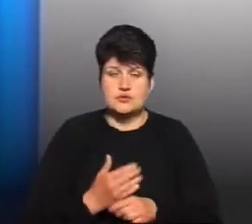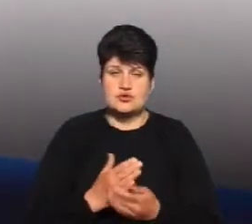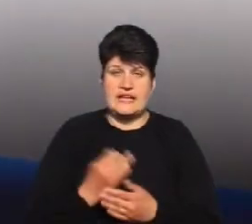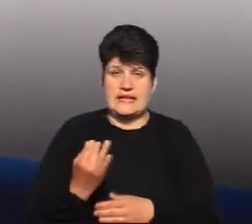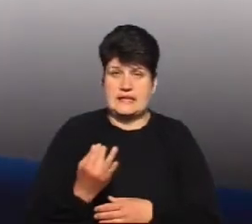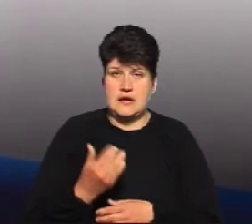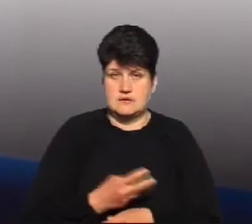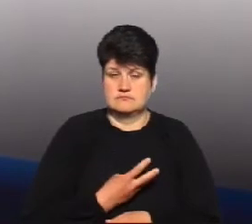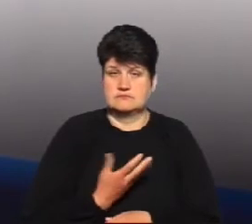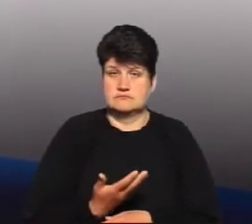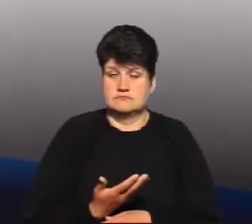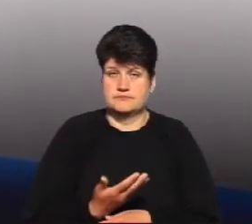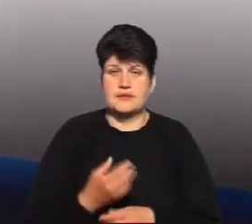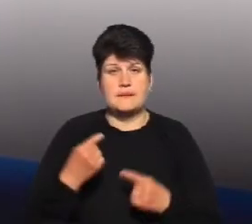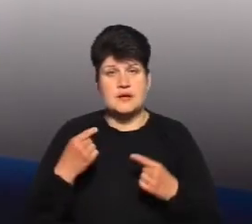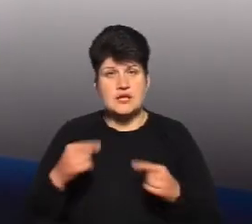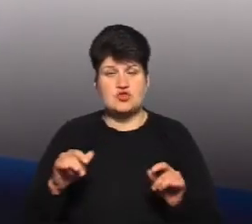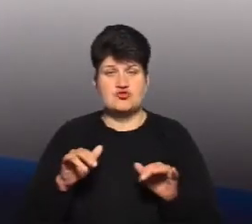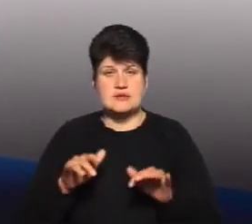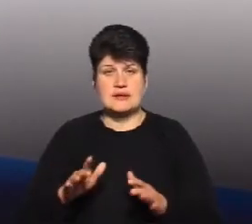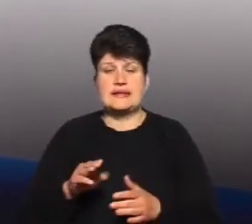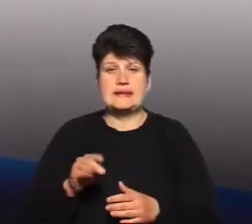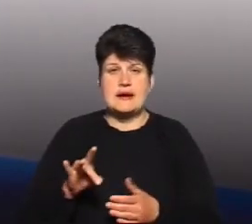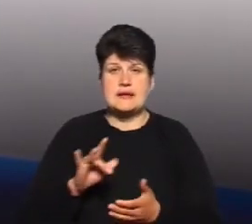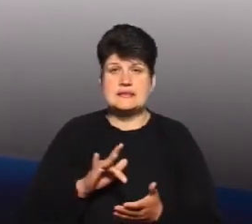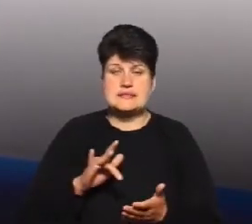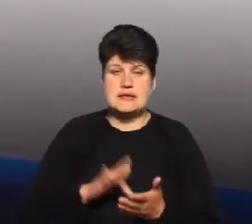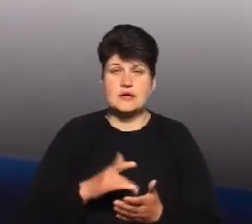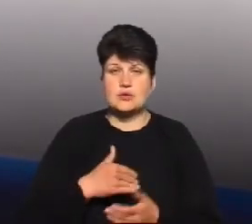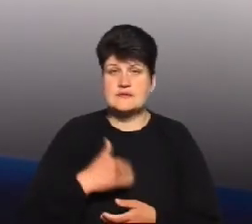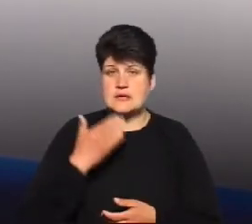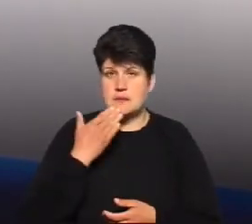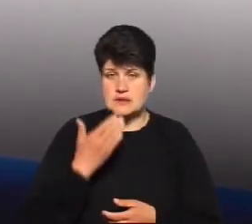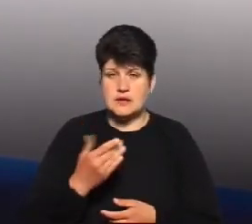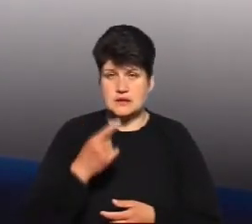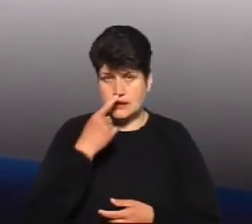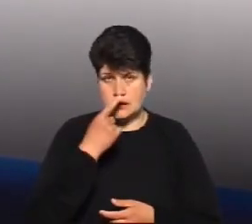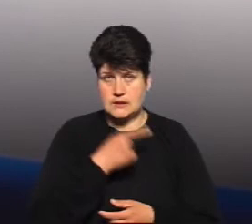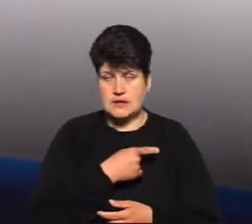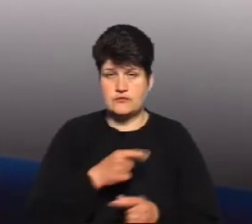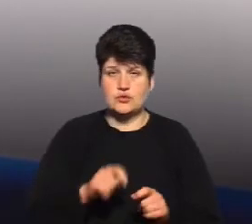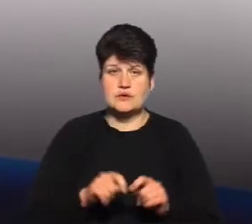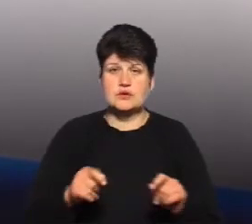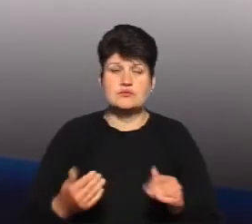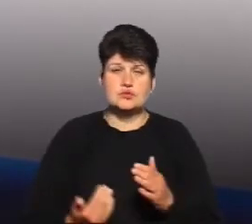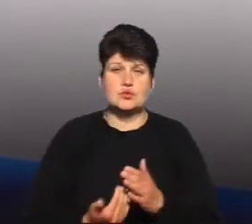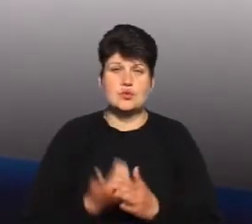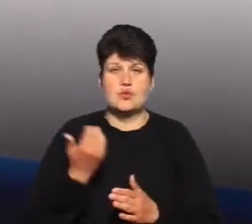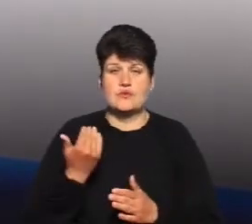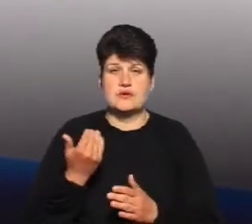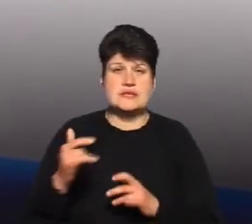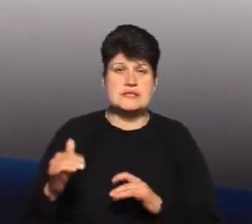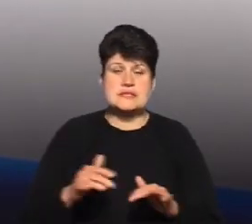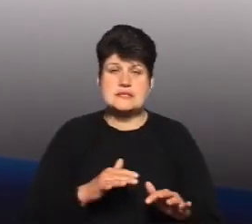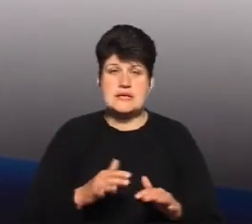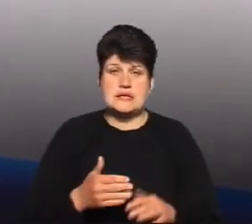так. Про інші заходи терцентру, денного відділення, хотів запитати, нещодавно відкрився новий такий захід чи ініціатива, чи